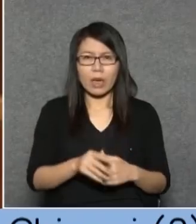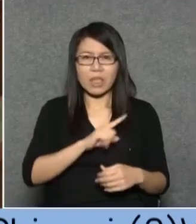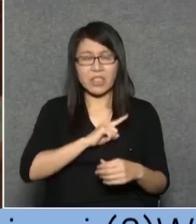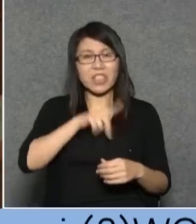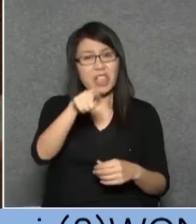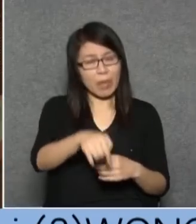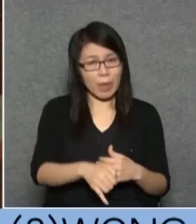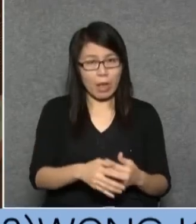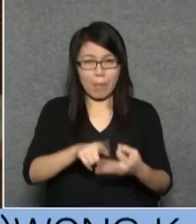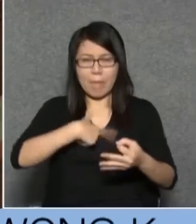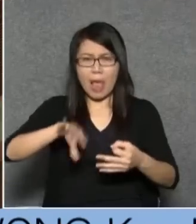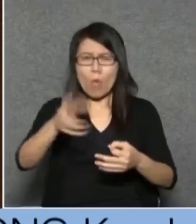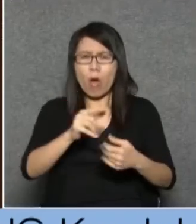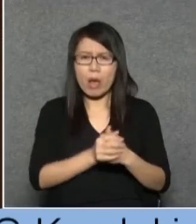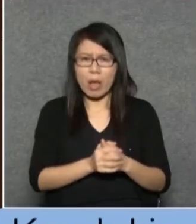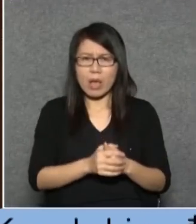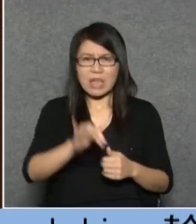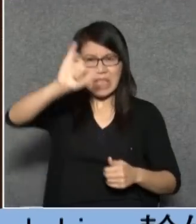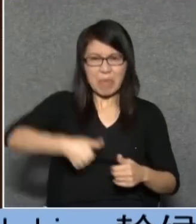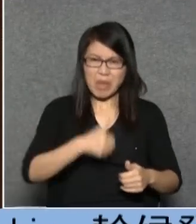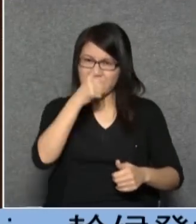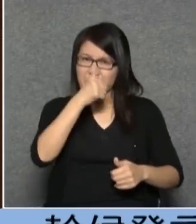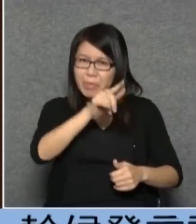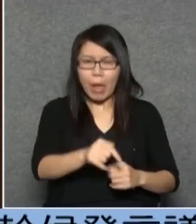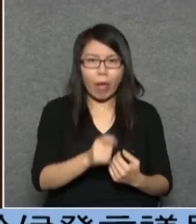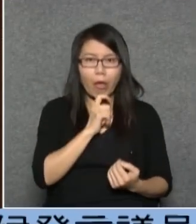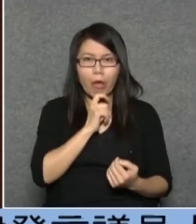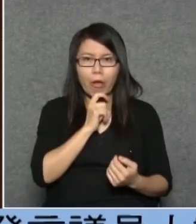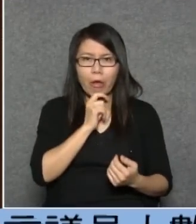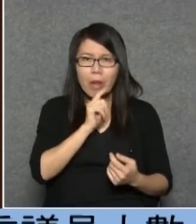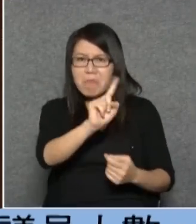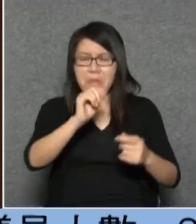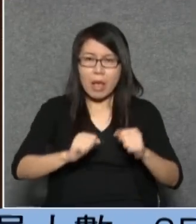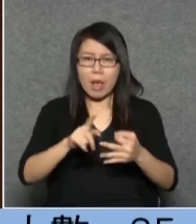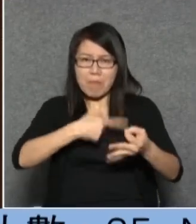黃毓民議員，黃毓民議員立即停止發言。